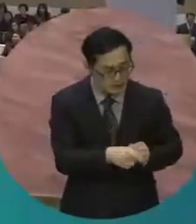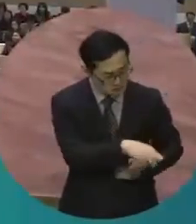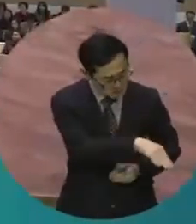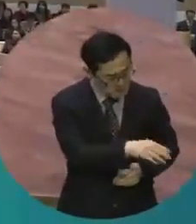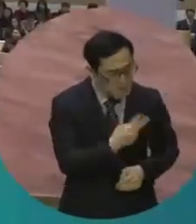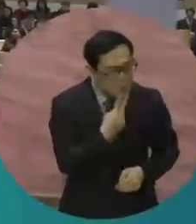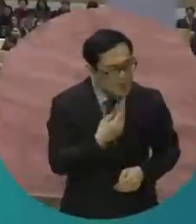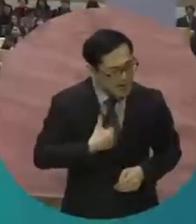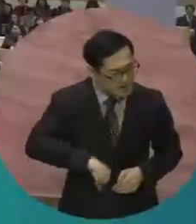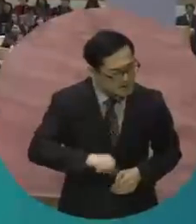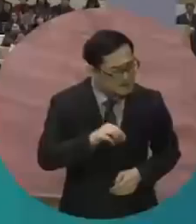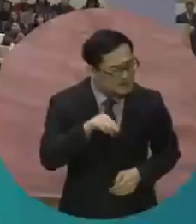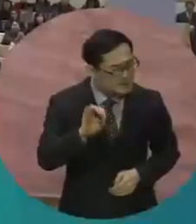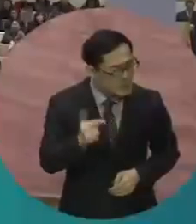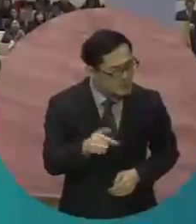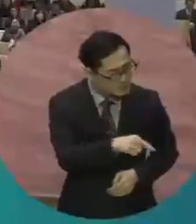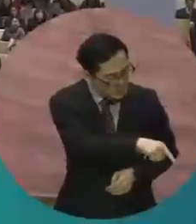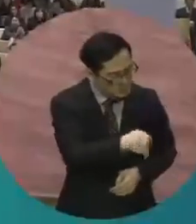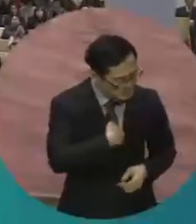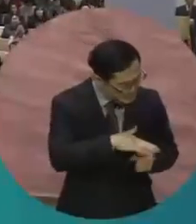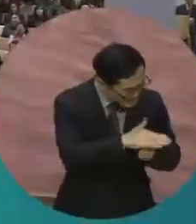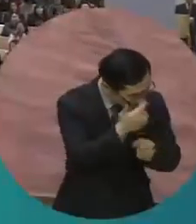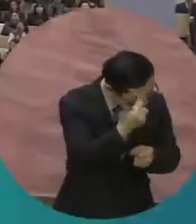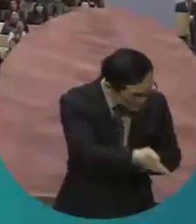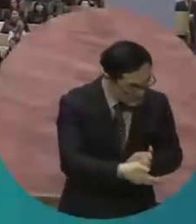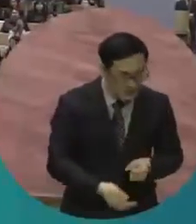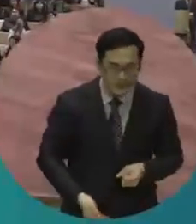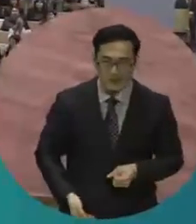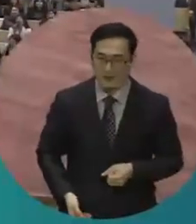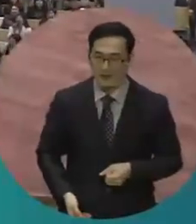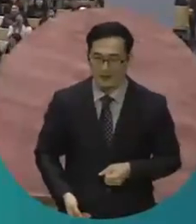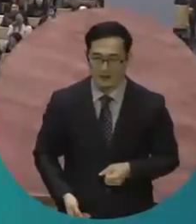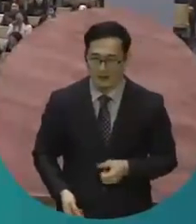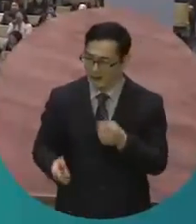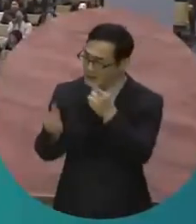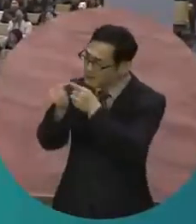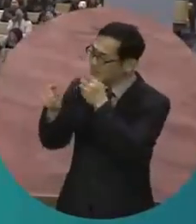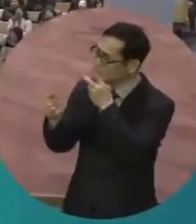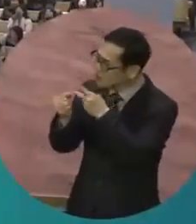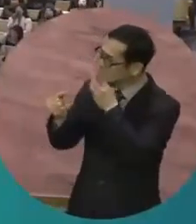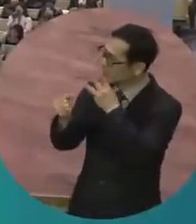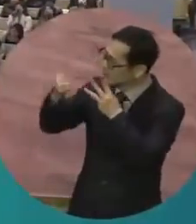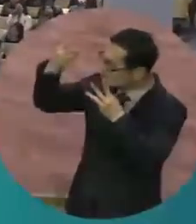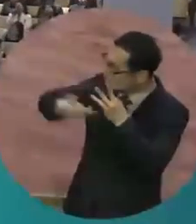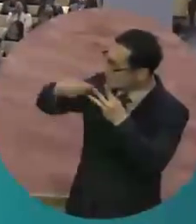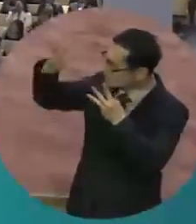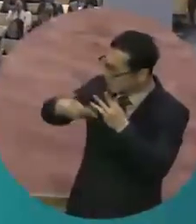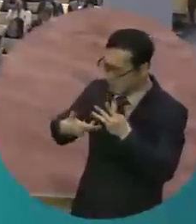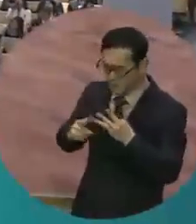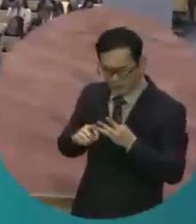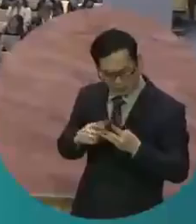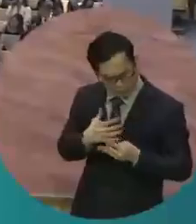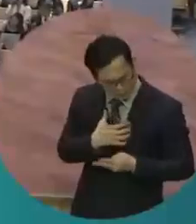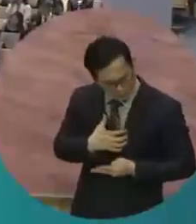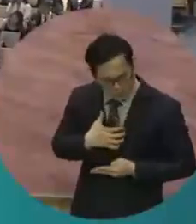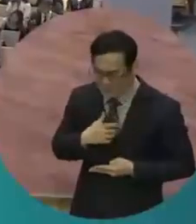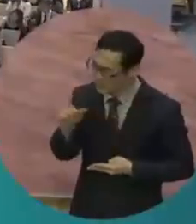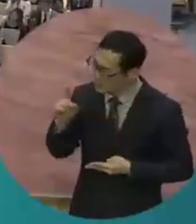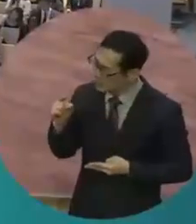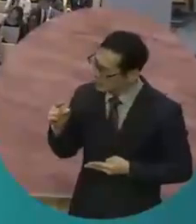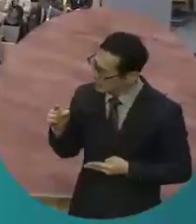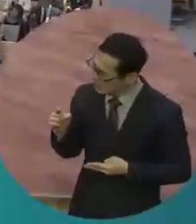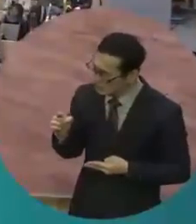아들 시므나 너가 나를 사랑하냐 하시니 주께서 세 번째 너가 나를 사랑하느냐 하심으로 베드로가 근심하여